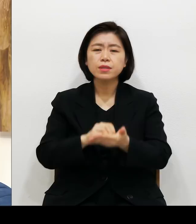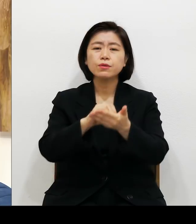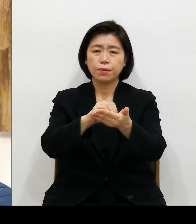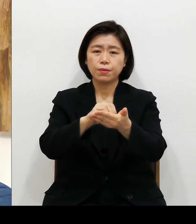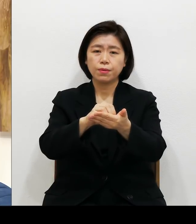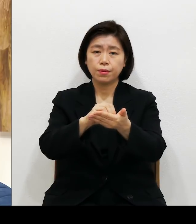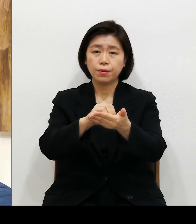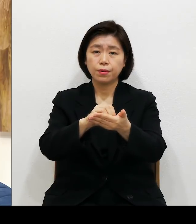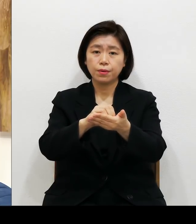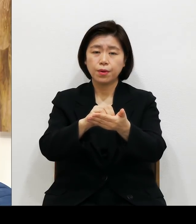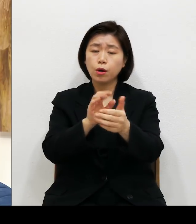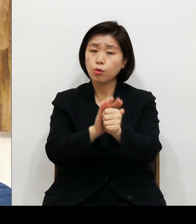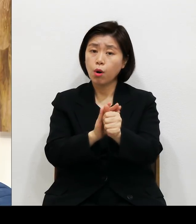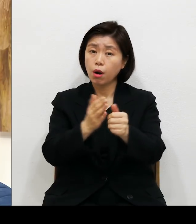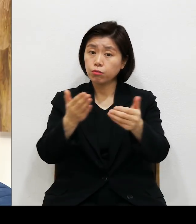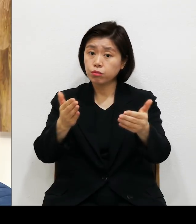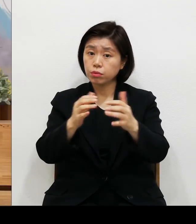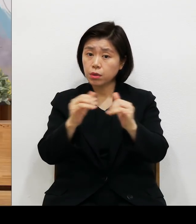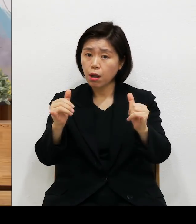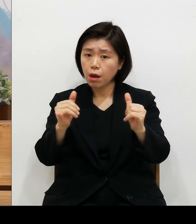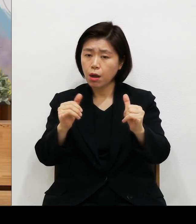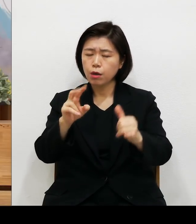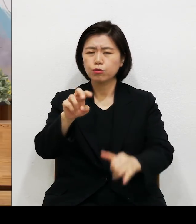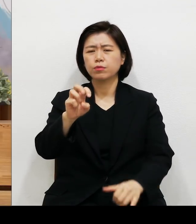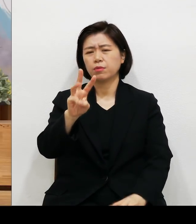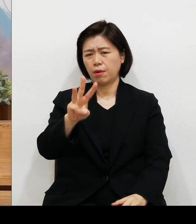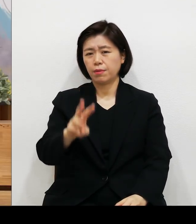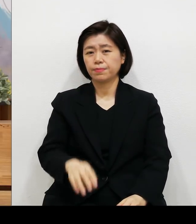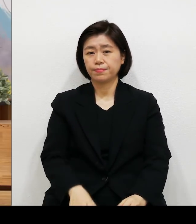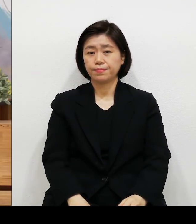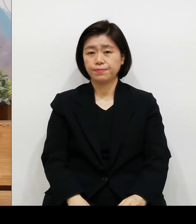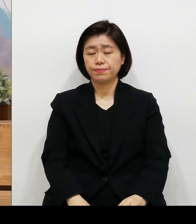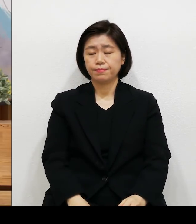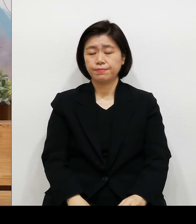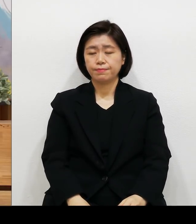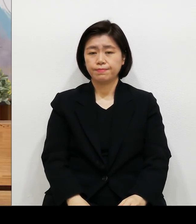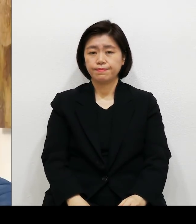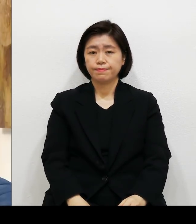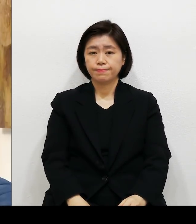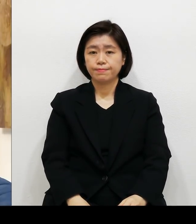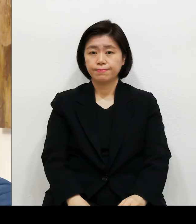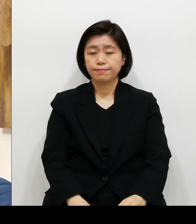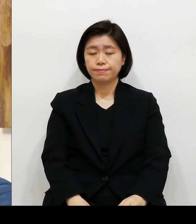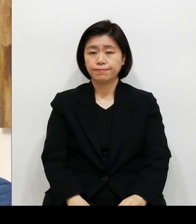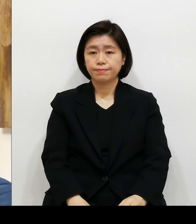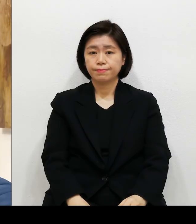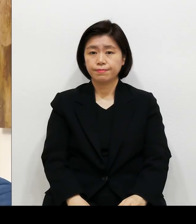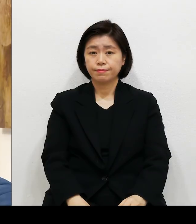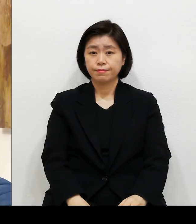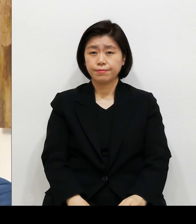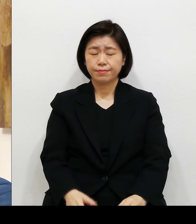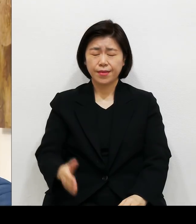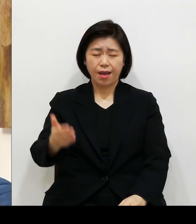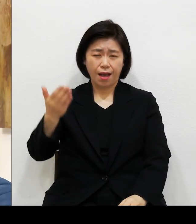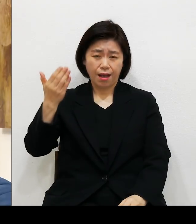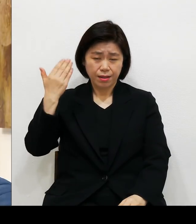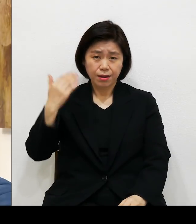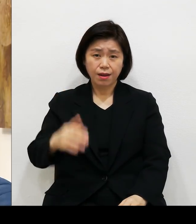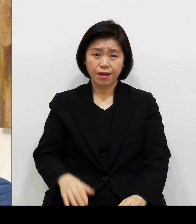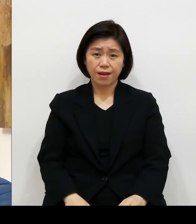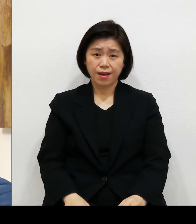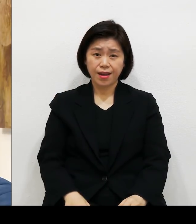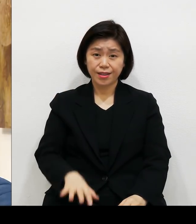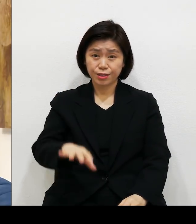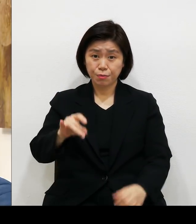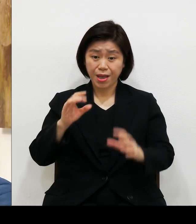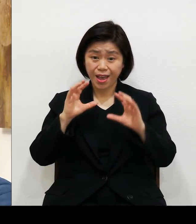애기들이 지금 23명째가 되고 있어요. 아유, 훌륭한 일 하셨네요. 그러니까 처음에는 애기들